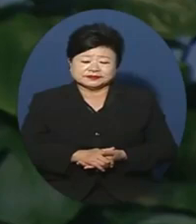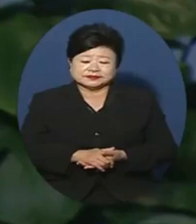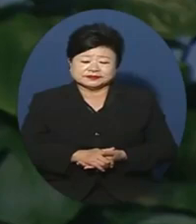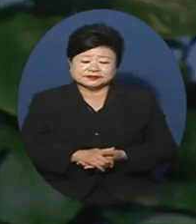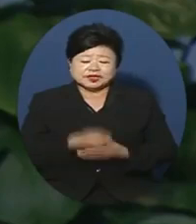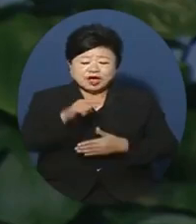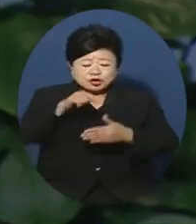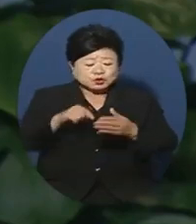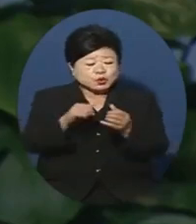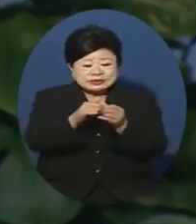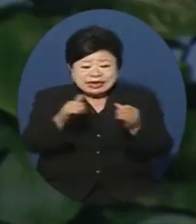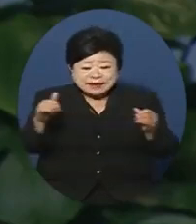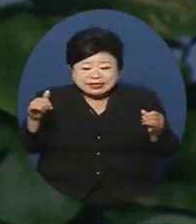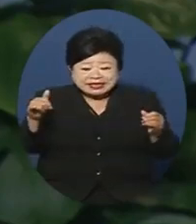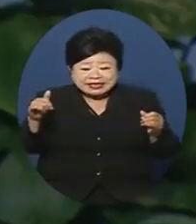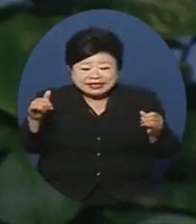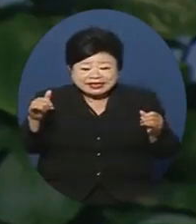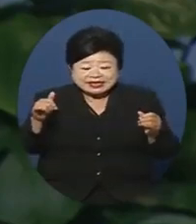속 사람이